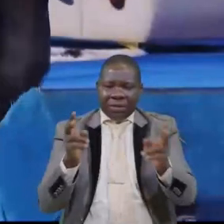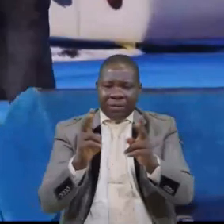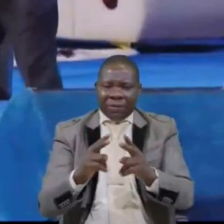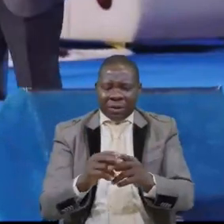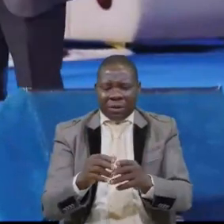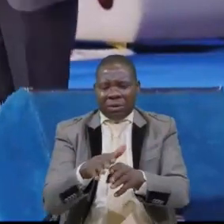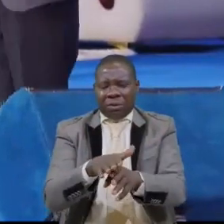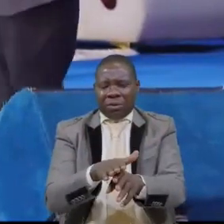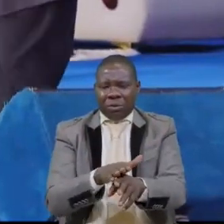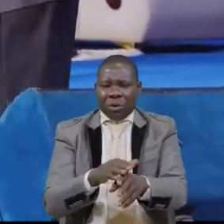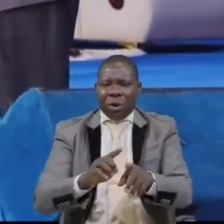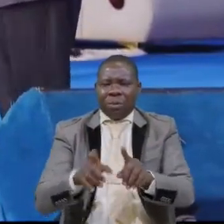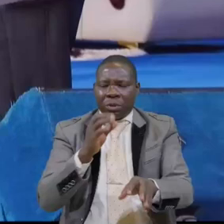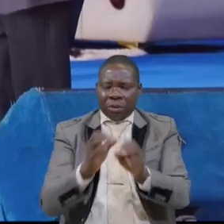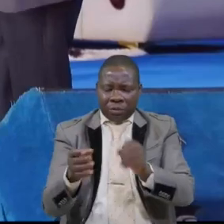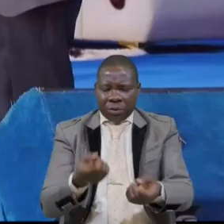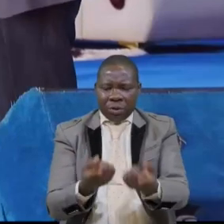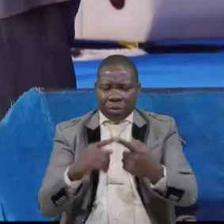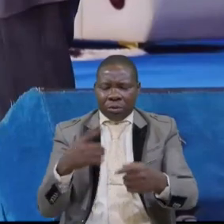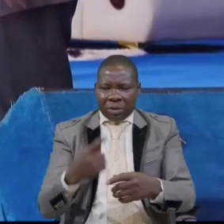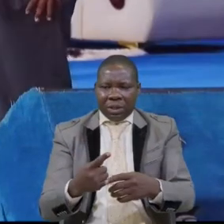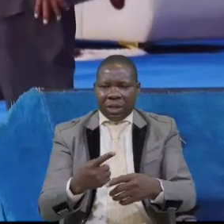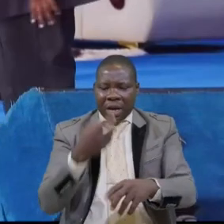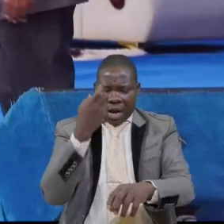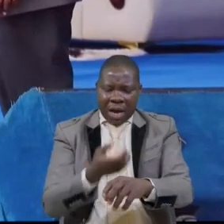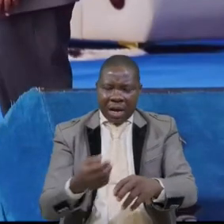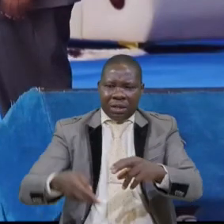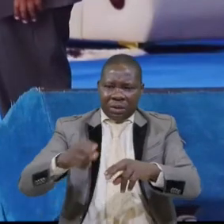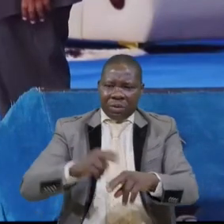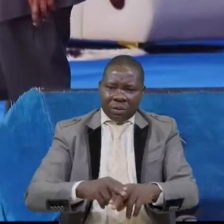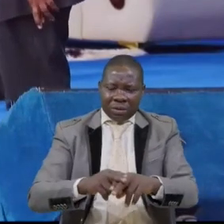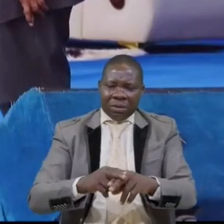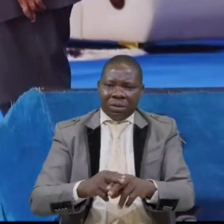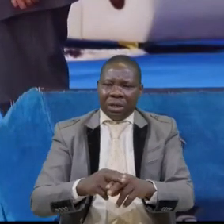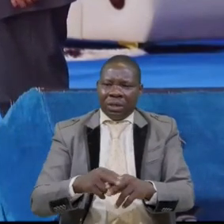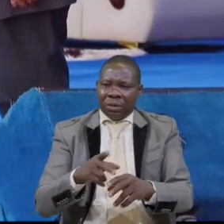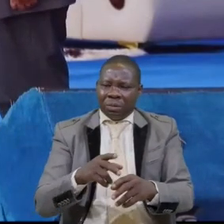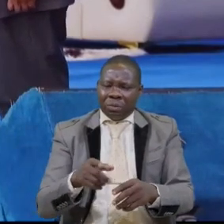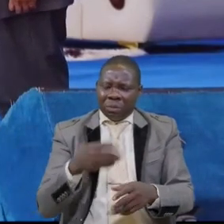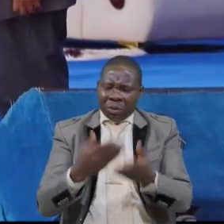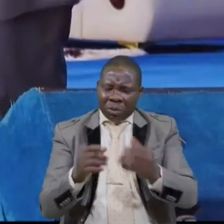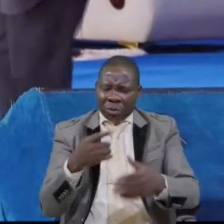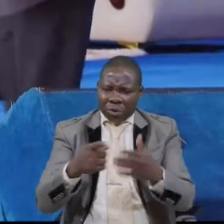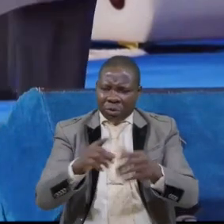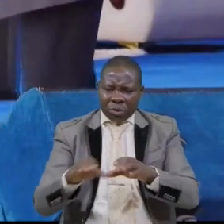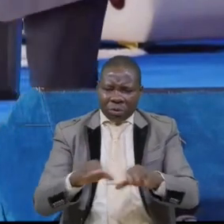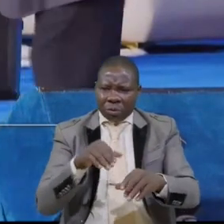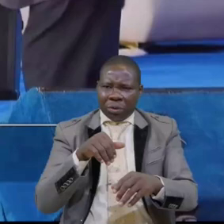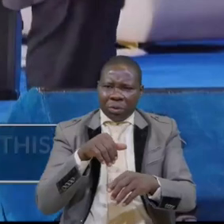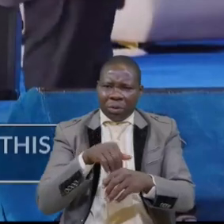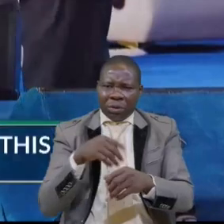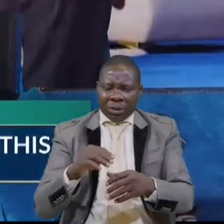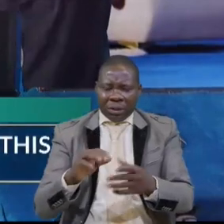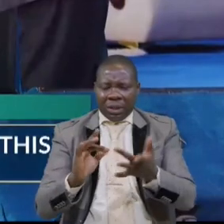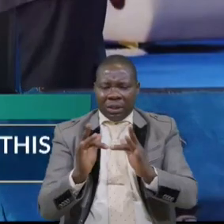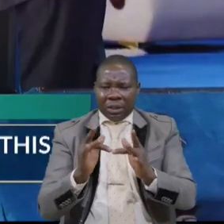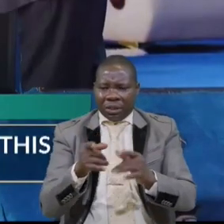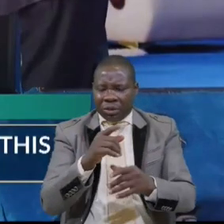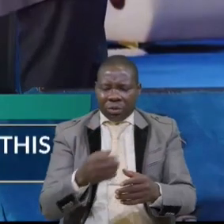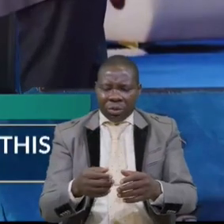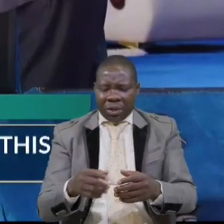par exemple, vous faites quelque chose par trimestre, et dans un trimestre, vous connaissez d'accroissement de